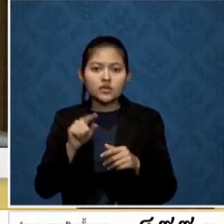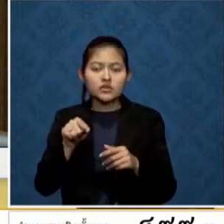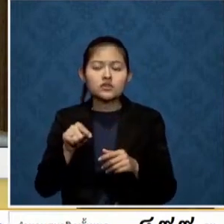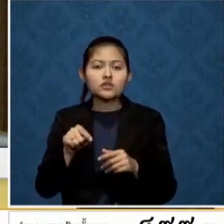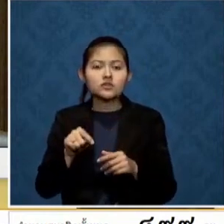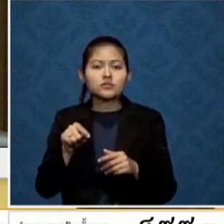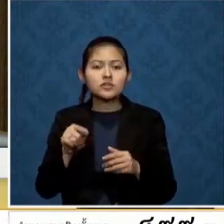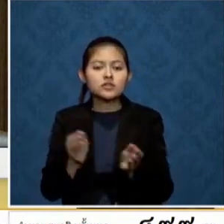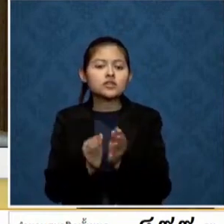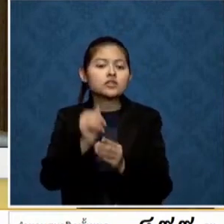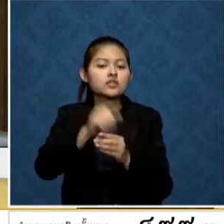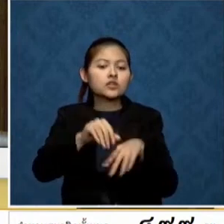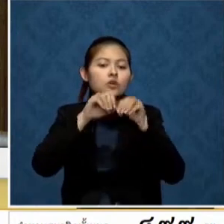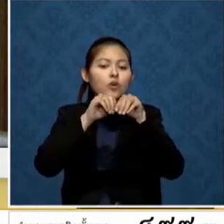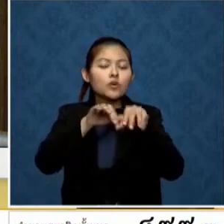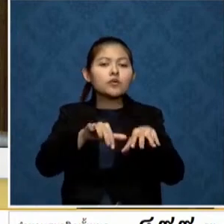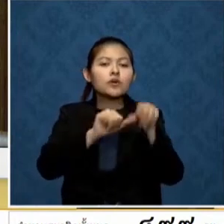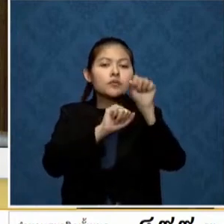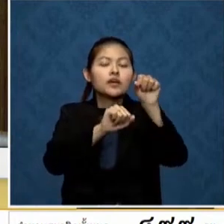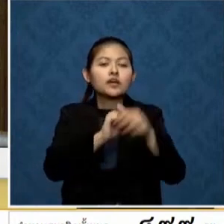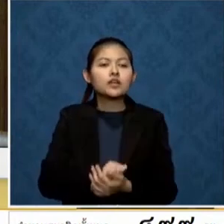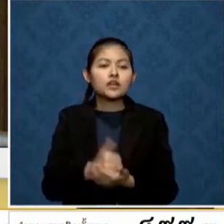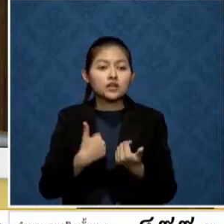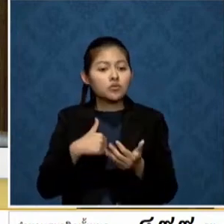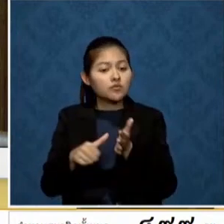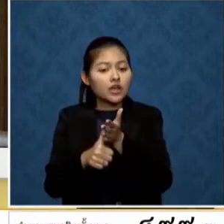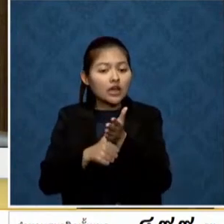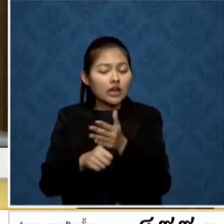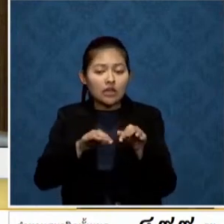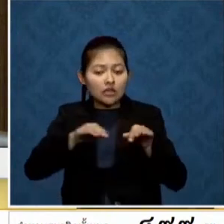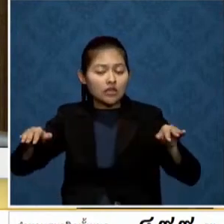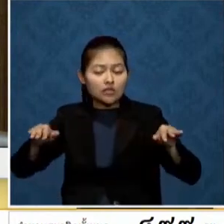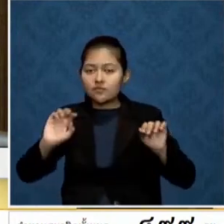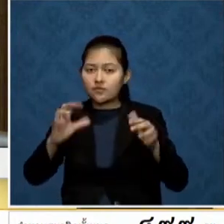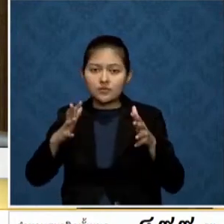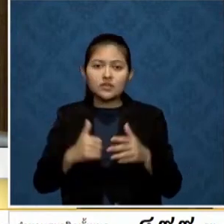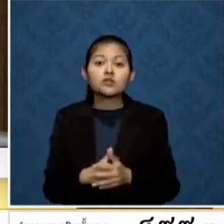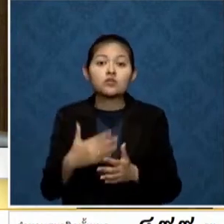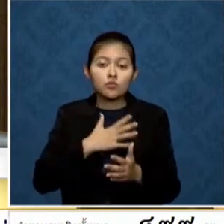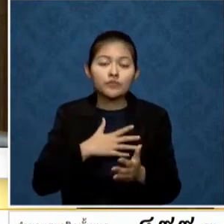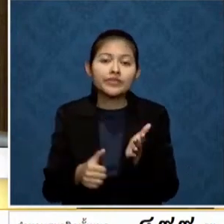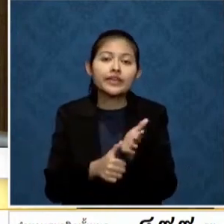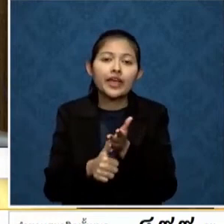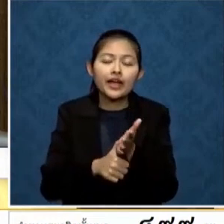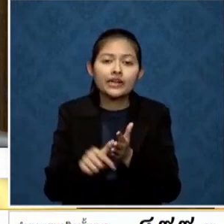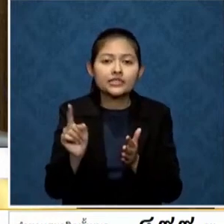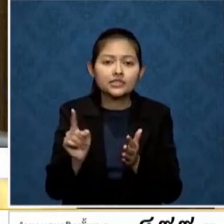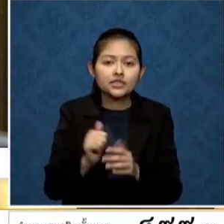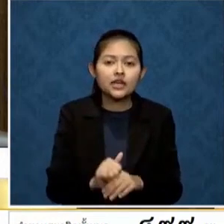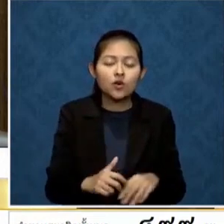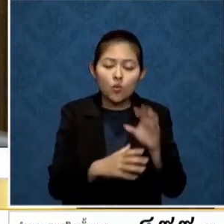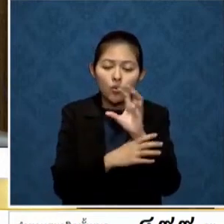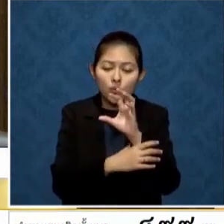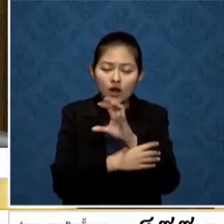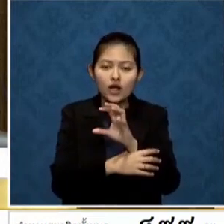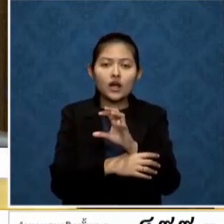เอกสิทธิ์ที่จะลงคะแนนโดยเปิดเผยดังนั้นผมไม่ได้แก้ไขเกณฑ์เรื่อง 1ใน 3แต่อย่างใดเลยสิ่งที่ผมแก้ไขครับคือพยายามจะทำให้ข้อบังคับข้อนี้